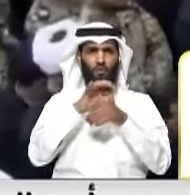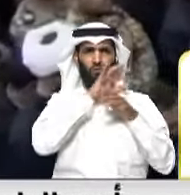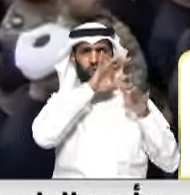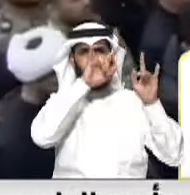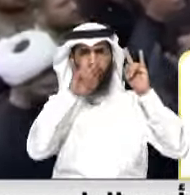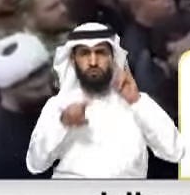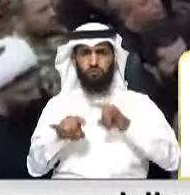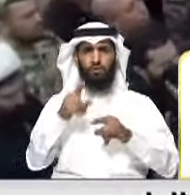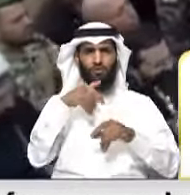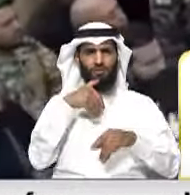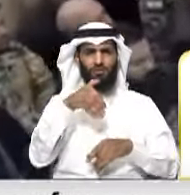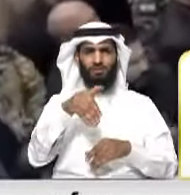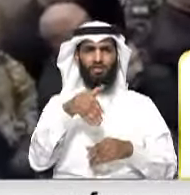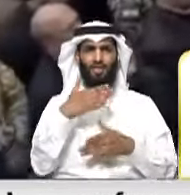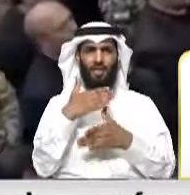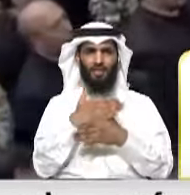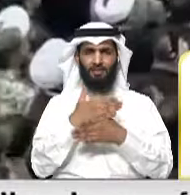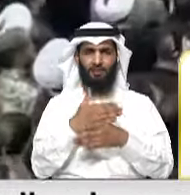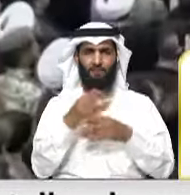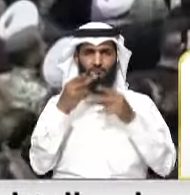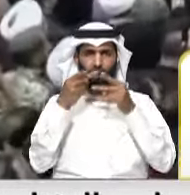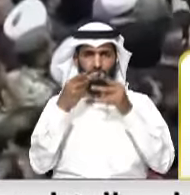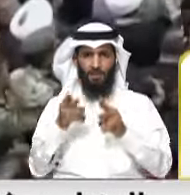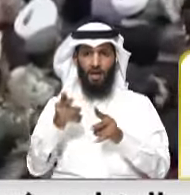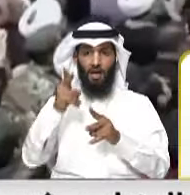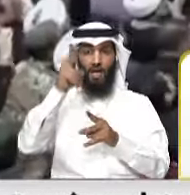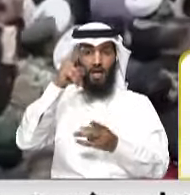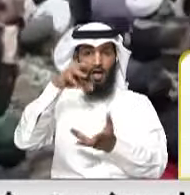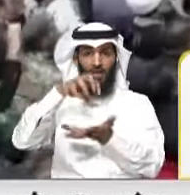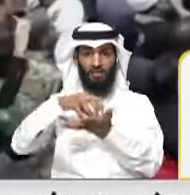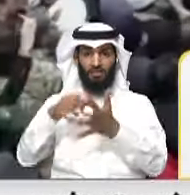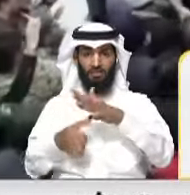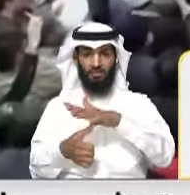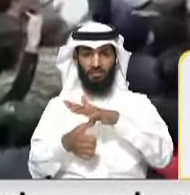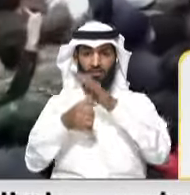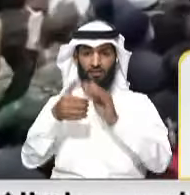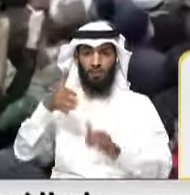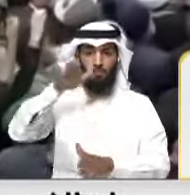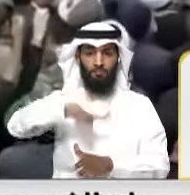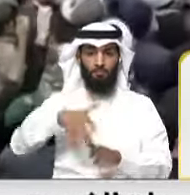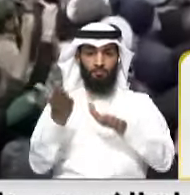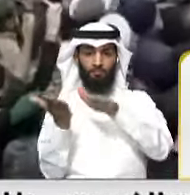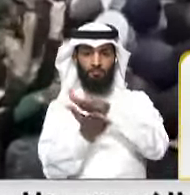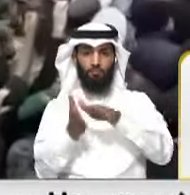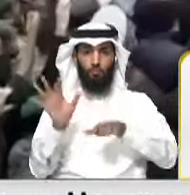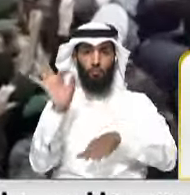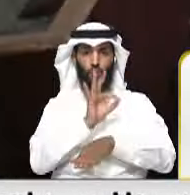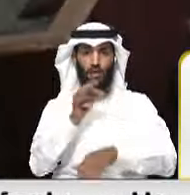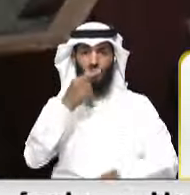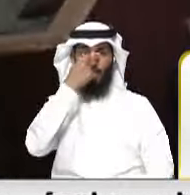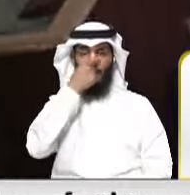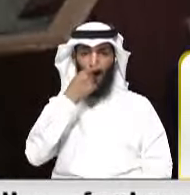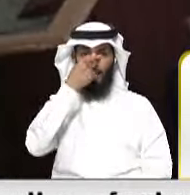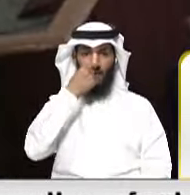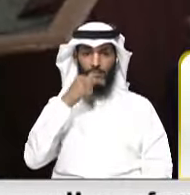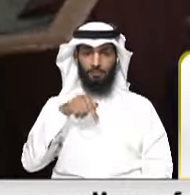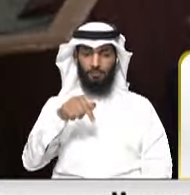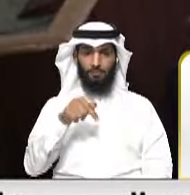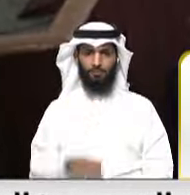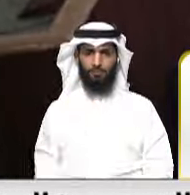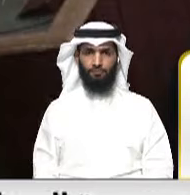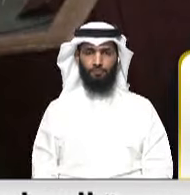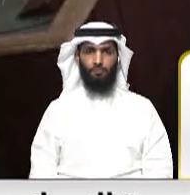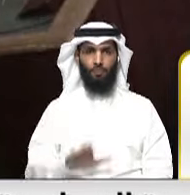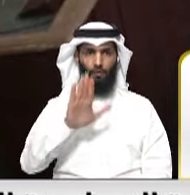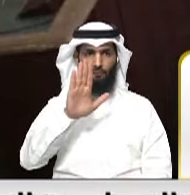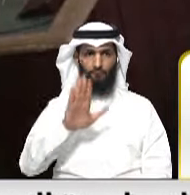اجانب على ان تتم مراسم دفن رئيسي الخميس المقبل في مدينه مشهد في غضون ذلك